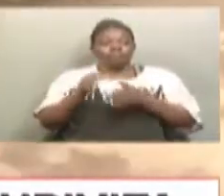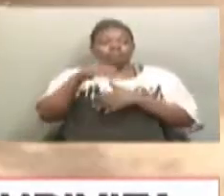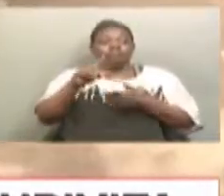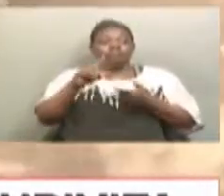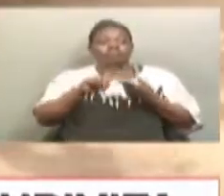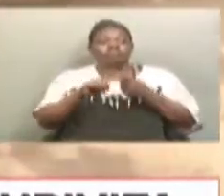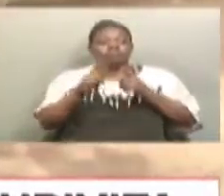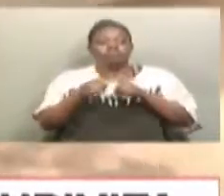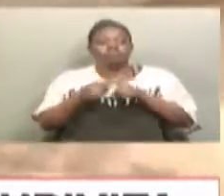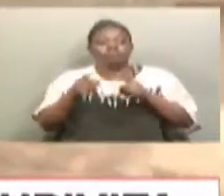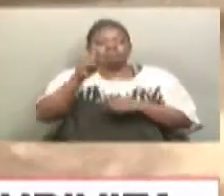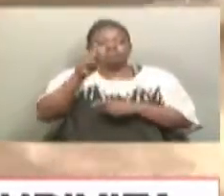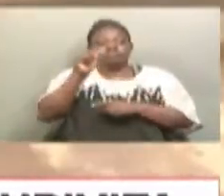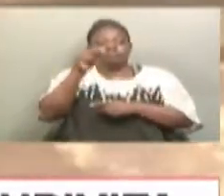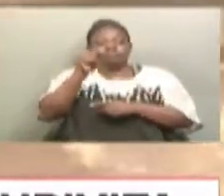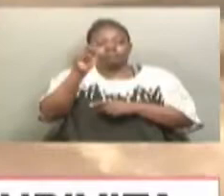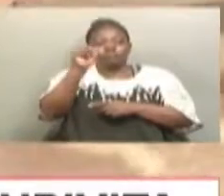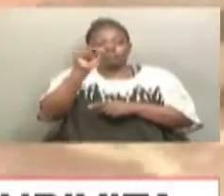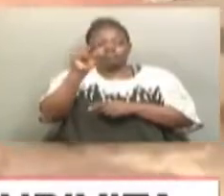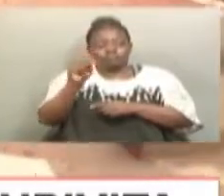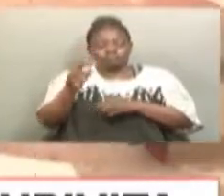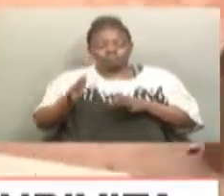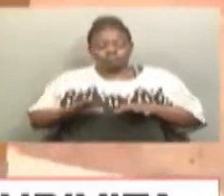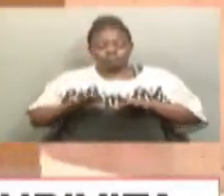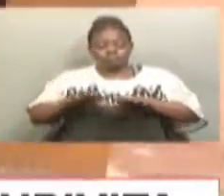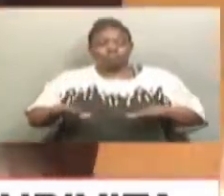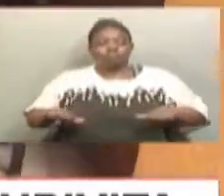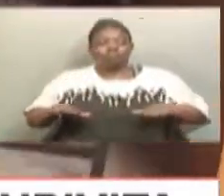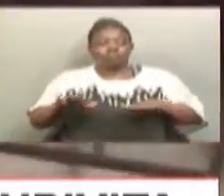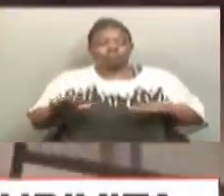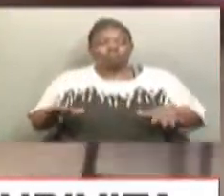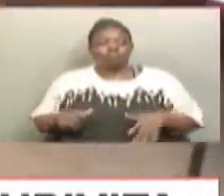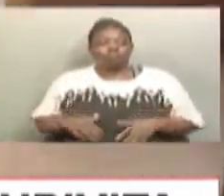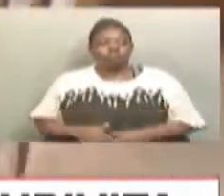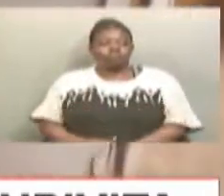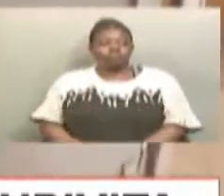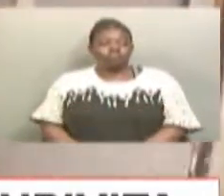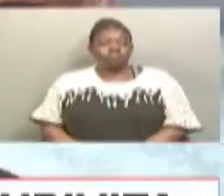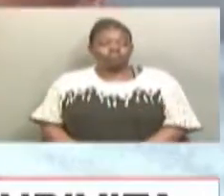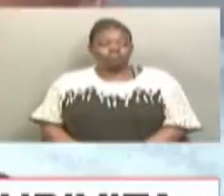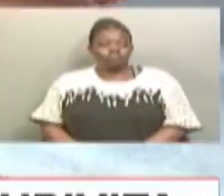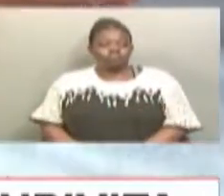gwe Dickson Kaguba ng'amusindikira mu kagaali.